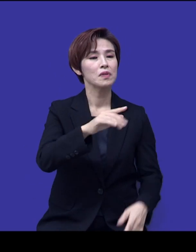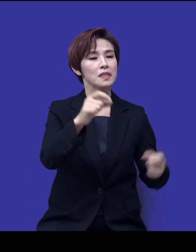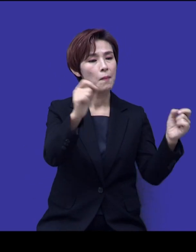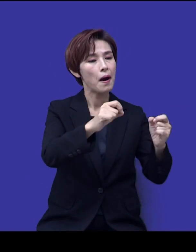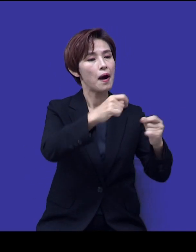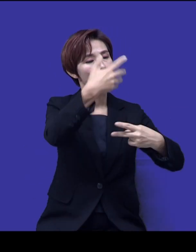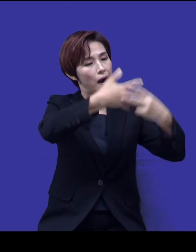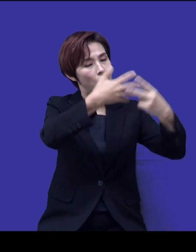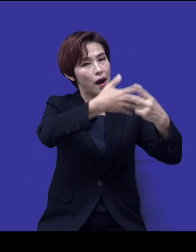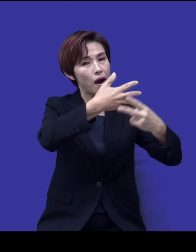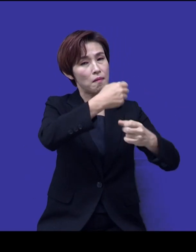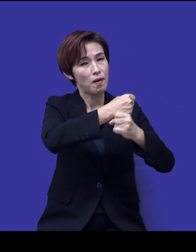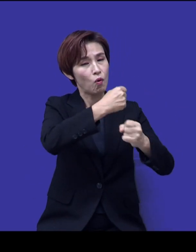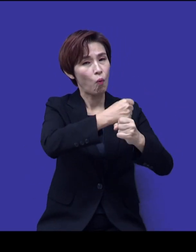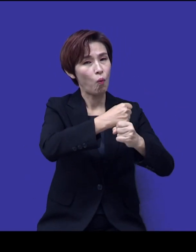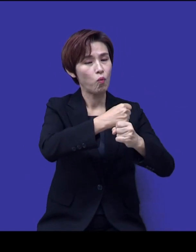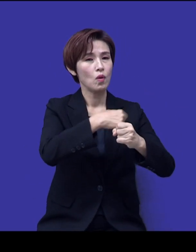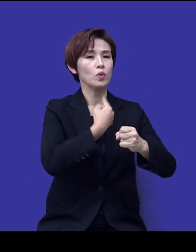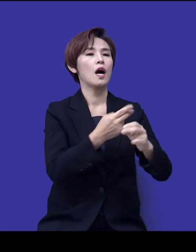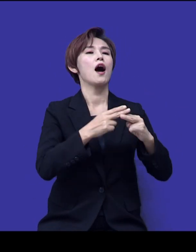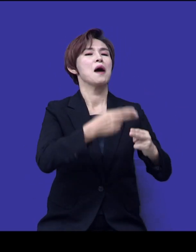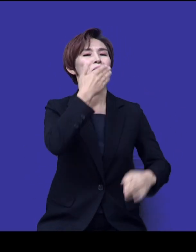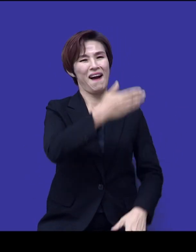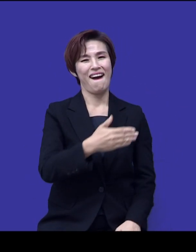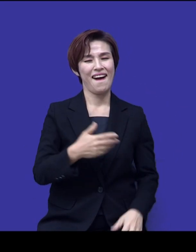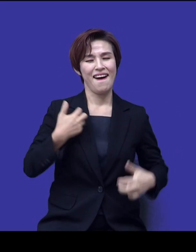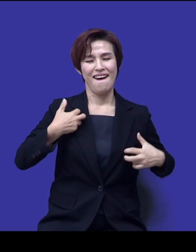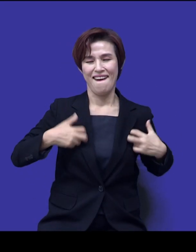드라마만 하는 게 그게 즐거움이었어요. 네.